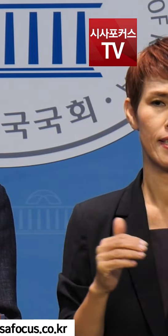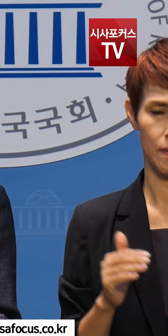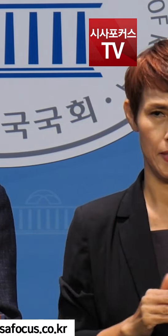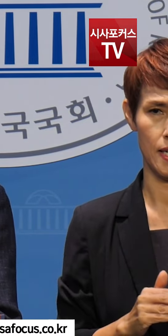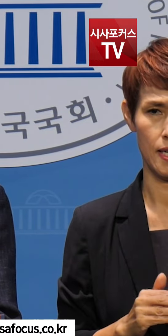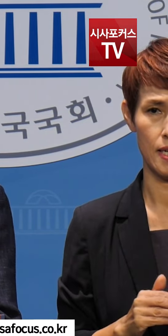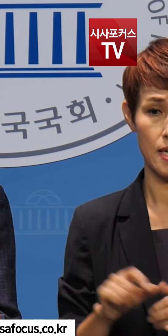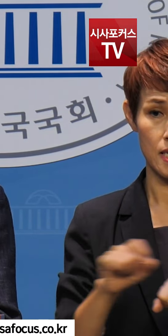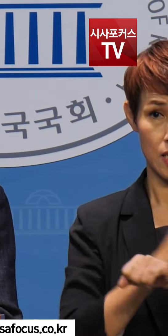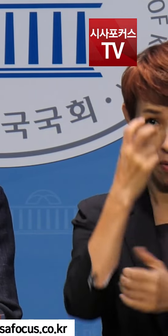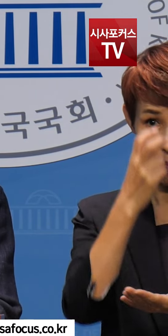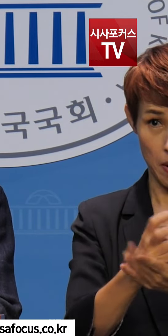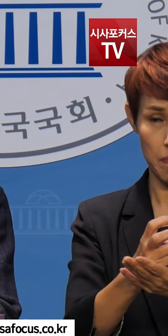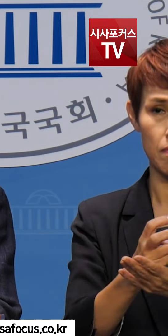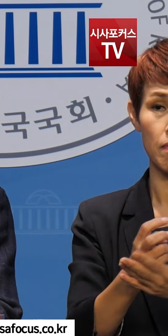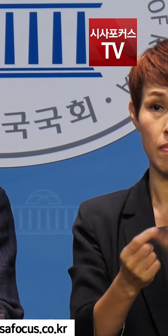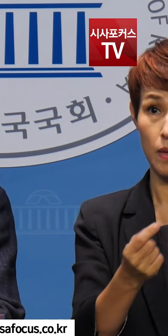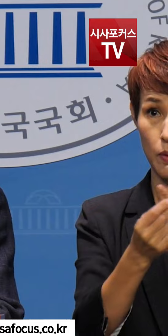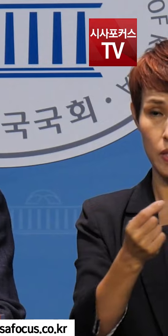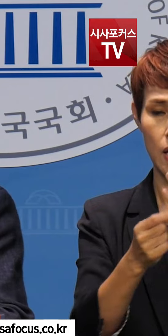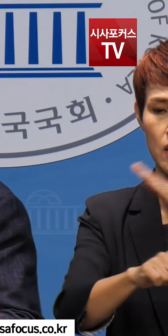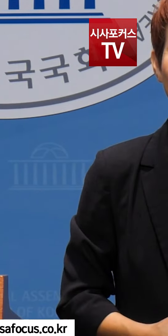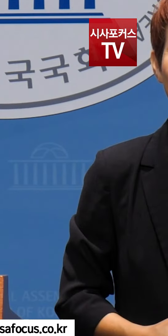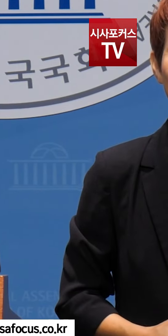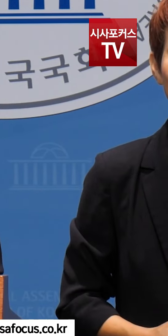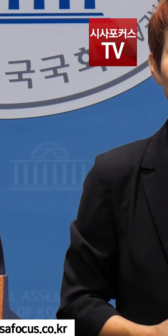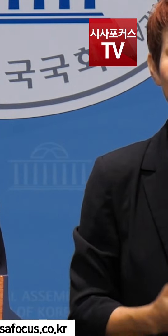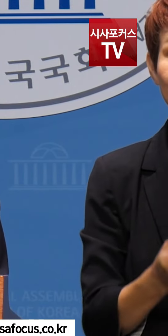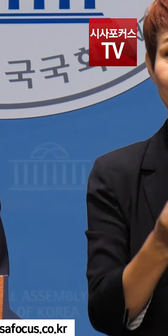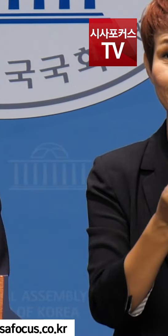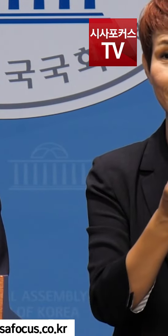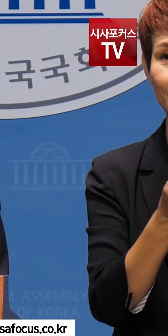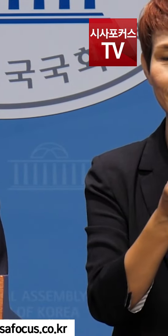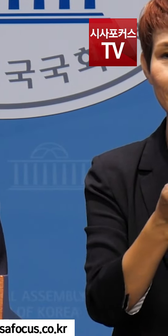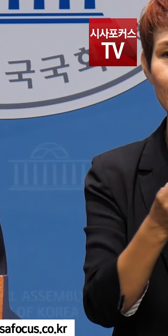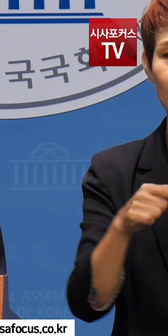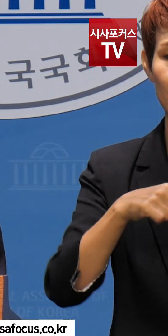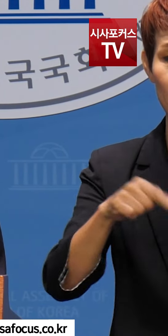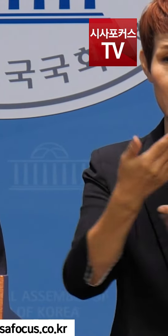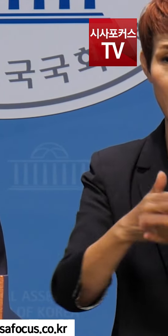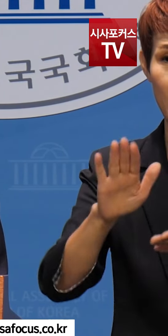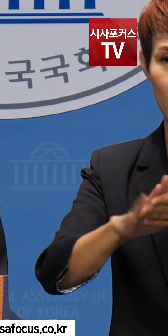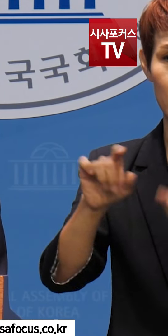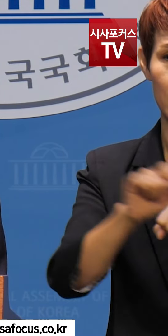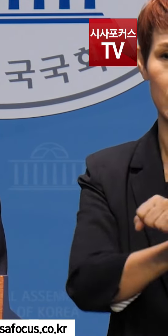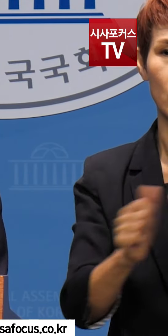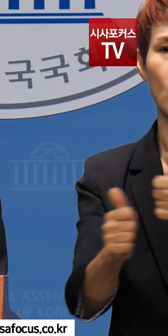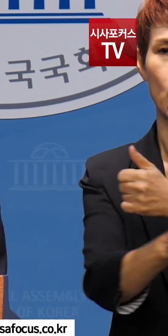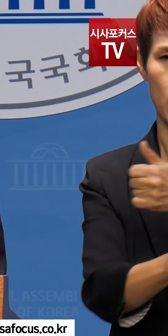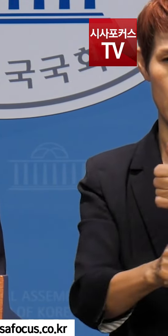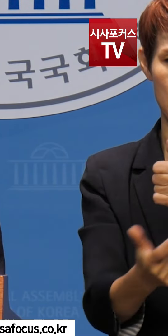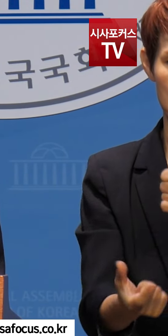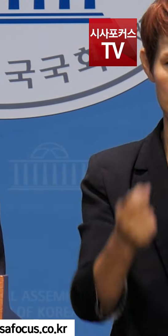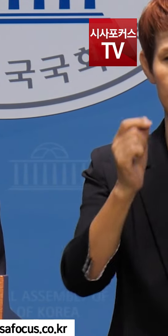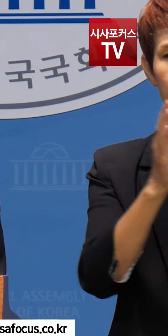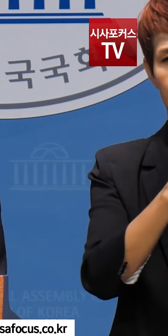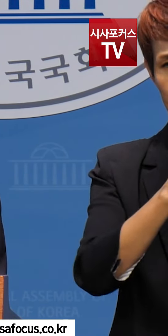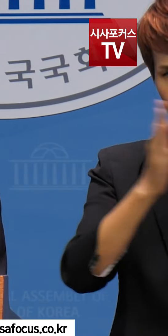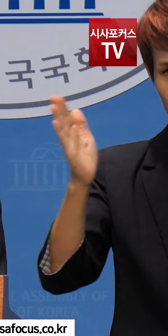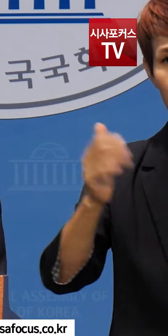번째 특검법은 여야 합의로 통과시킵시다. 셋, 정치개혁 특위를 빨리